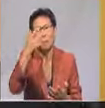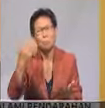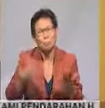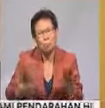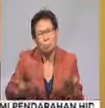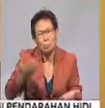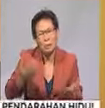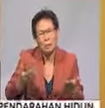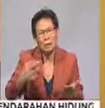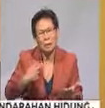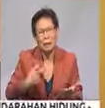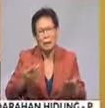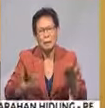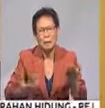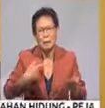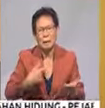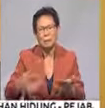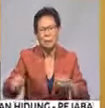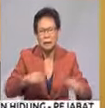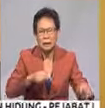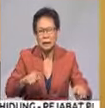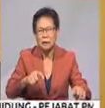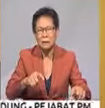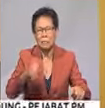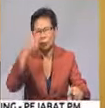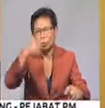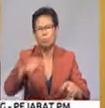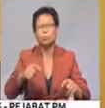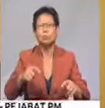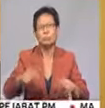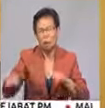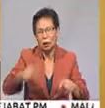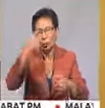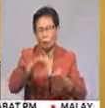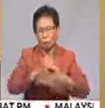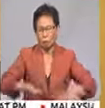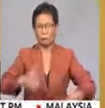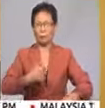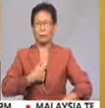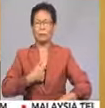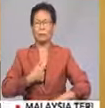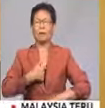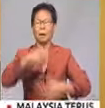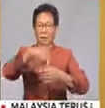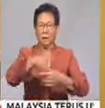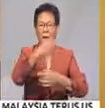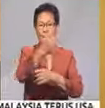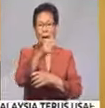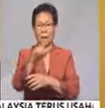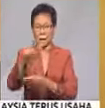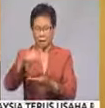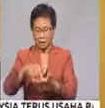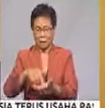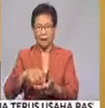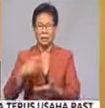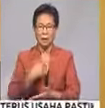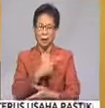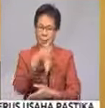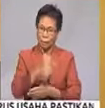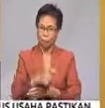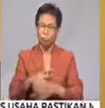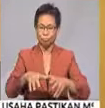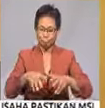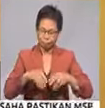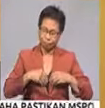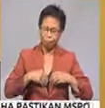mungkin bertindak untuk menyelamatkan diri kita. Dalam hal ini, kita perlu